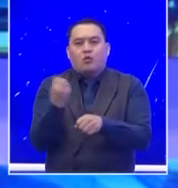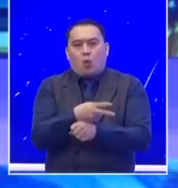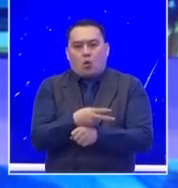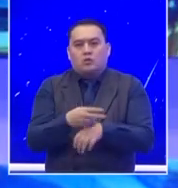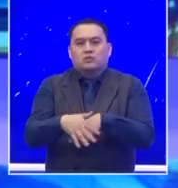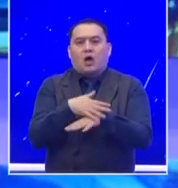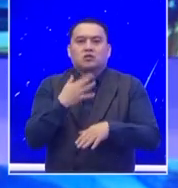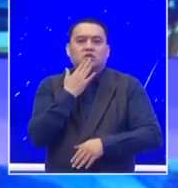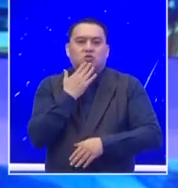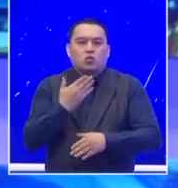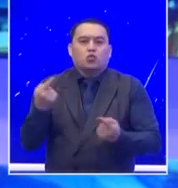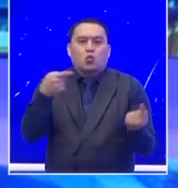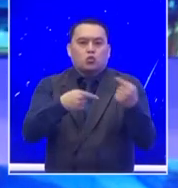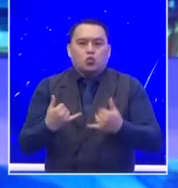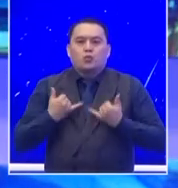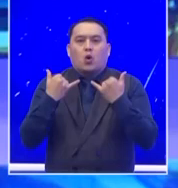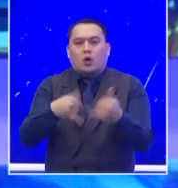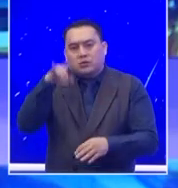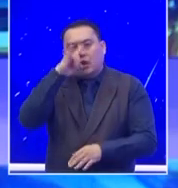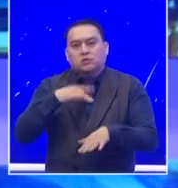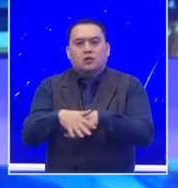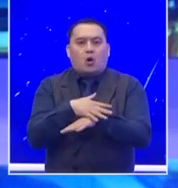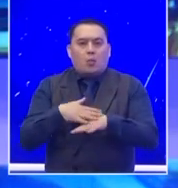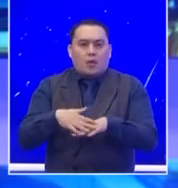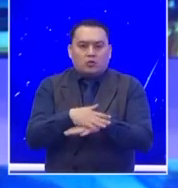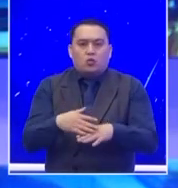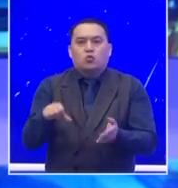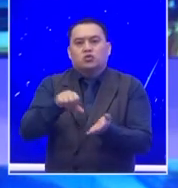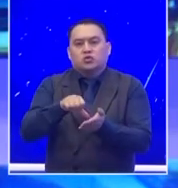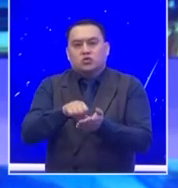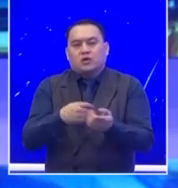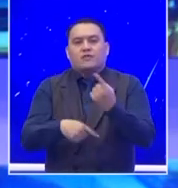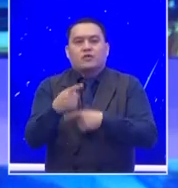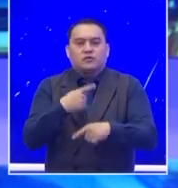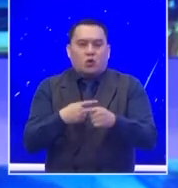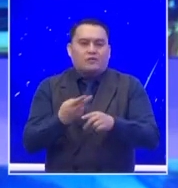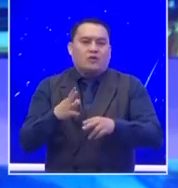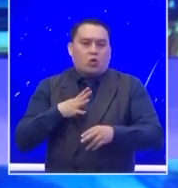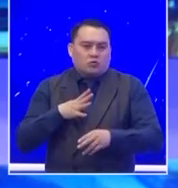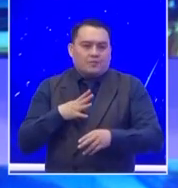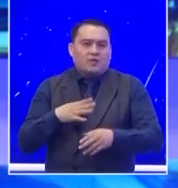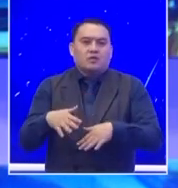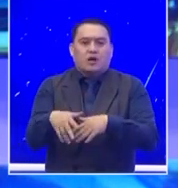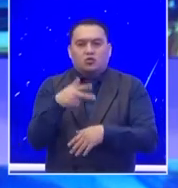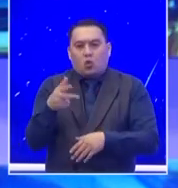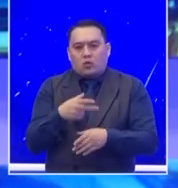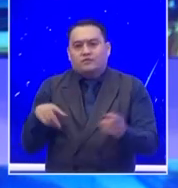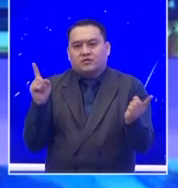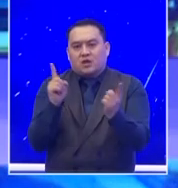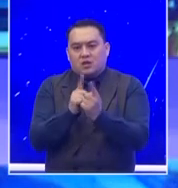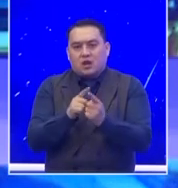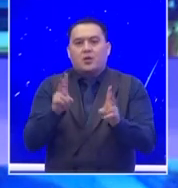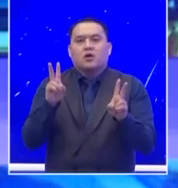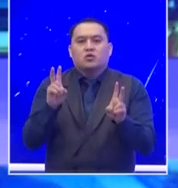страну этносы благодарят друг друга и казахский народ, с милосердием принявших репрессированных. В преддверии праздника наша съемочная группа встретилась с